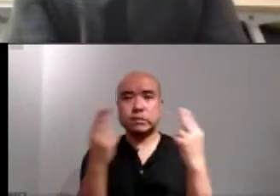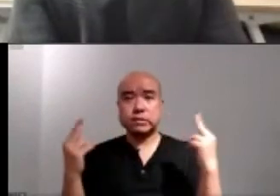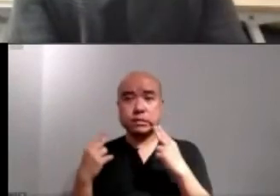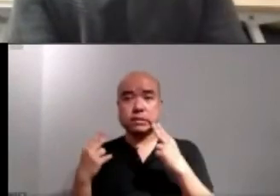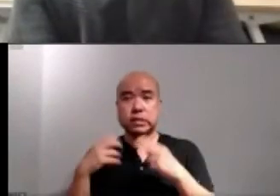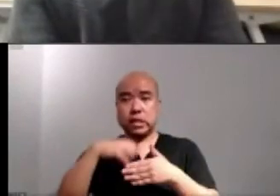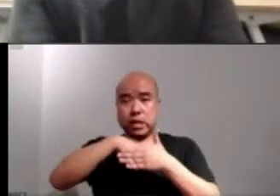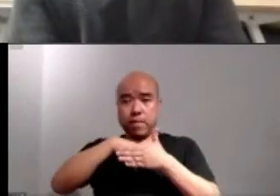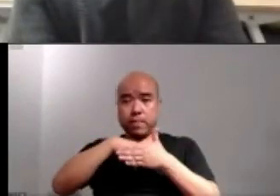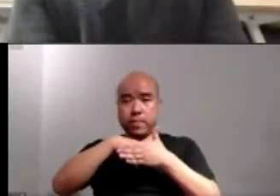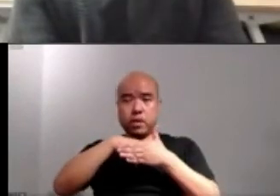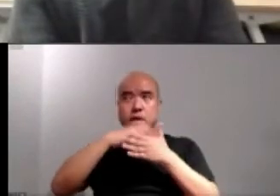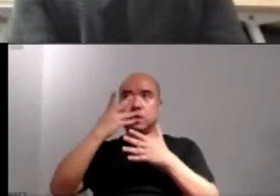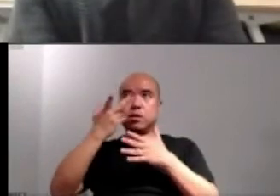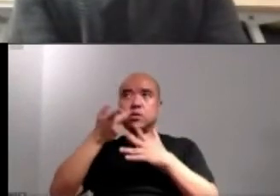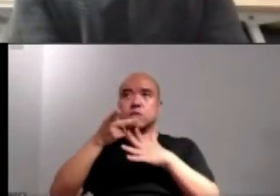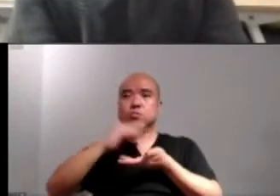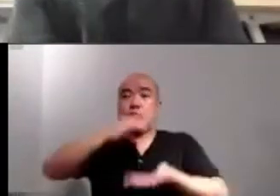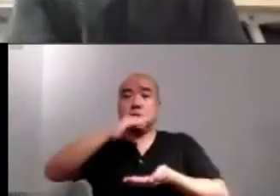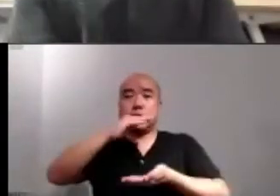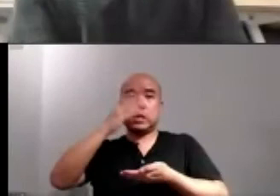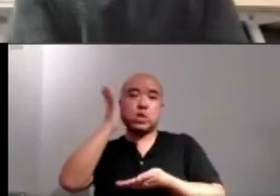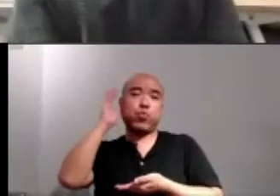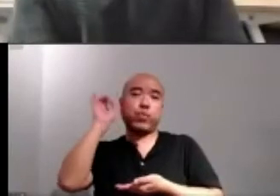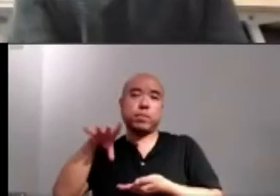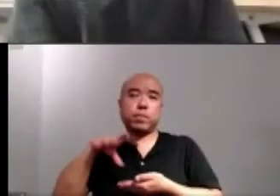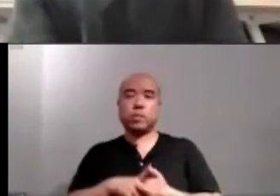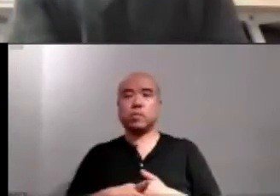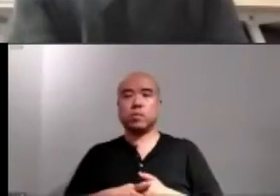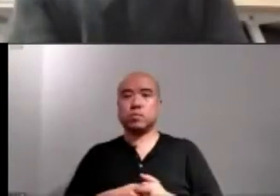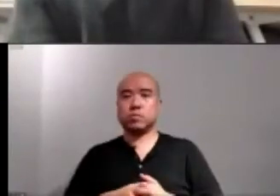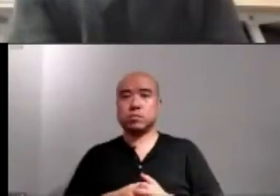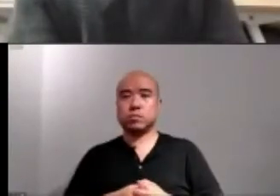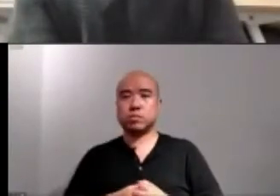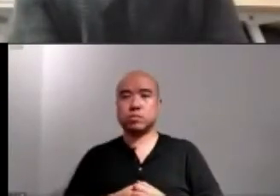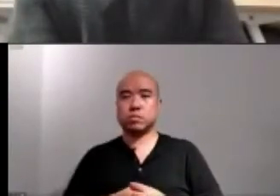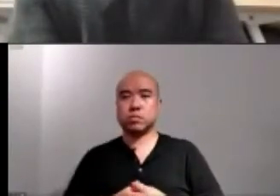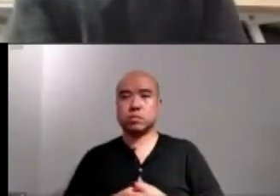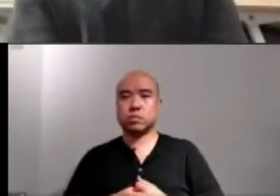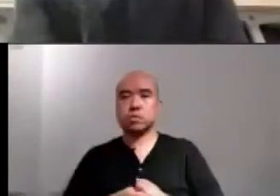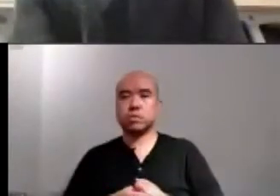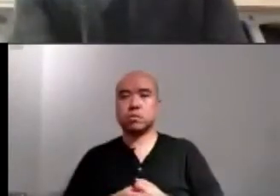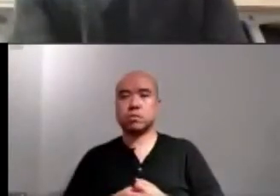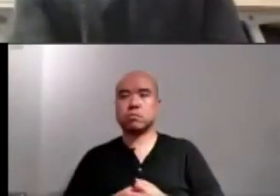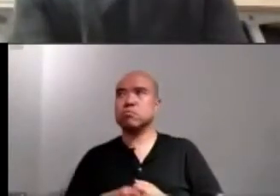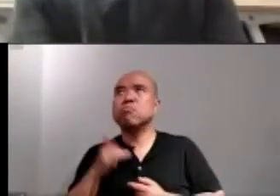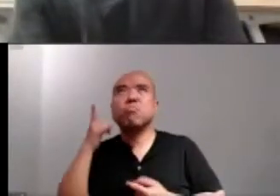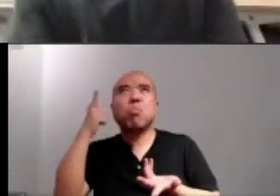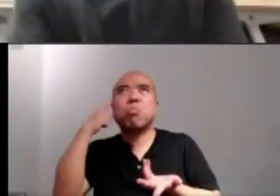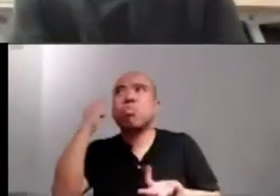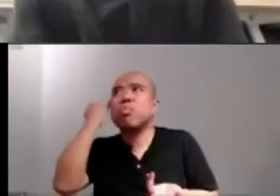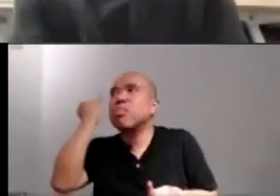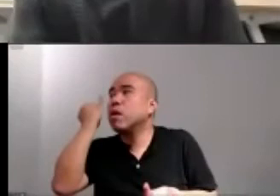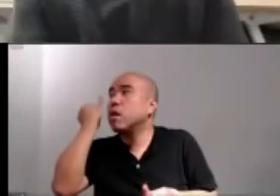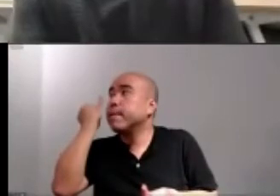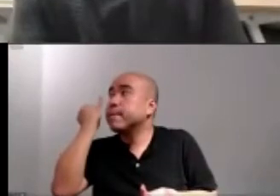print 一啲酒店出嚟咯，咁啊咁而家係開始緊嘅。 唔好意思，我都仲未想象到，咁點做咧？嗱，我森林，我